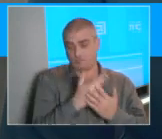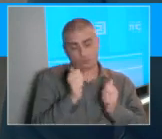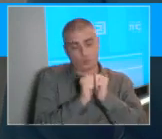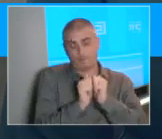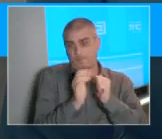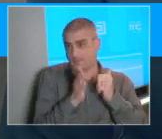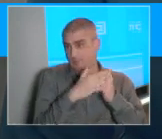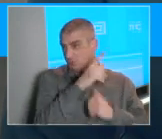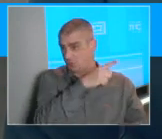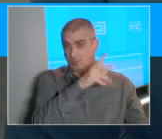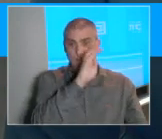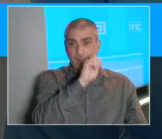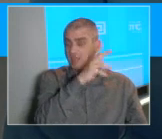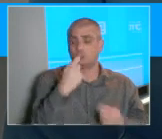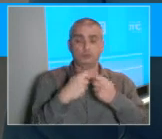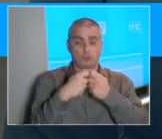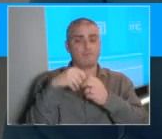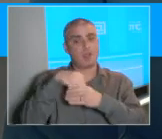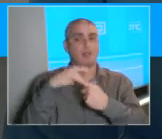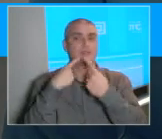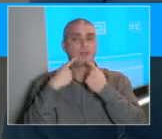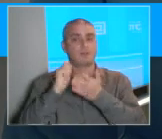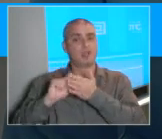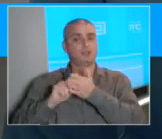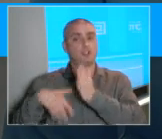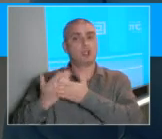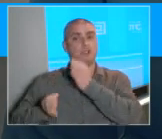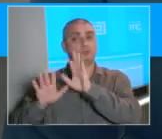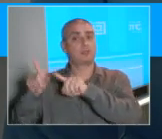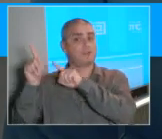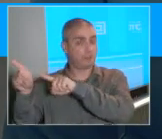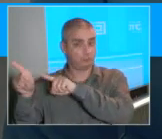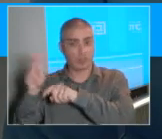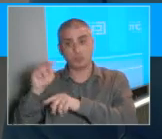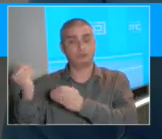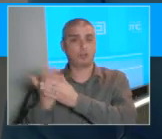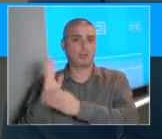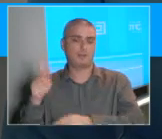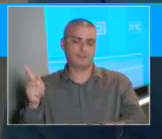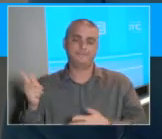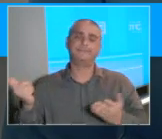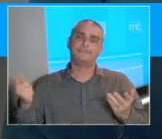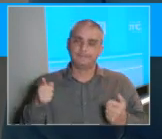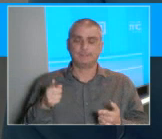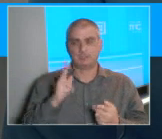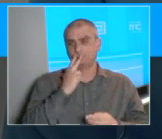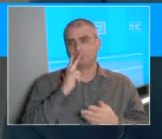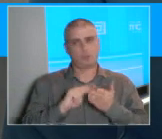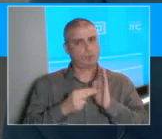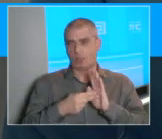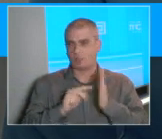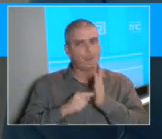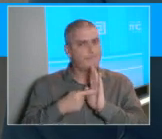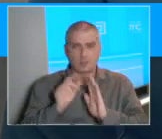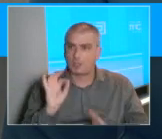זוגה של עמית מררי, שהייתה שותפה לחלק מהדיונים בלשכת היועץ המשפטי לממשלה בנושא תיקי נתניהו, זה איזשהו ספין פוליטי